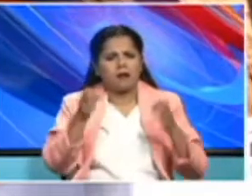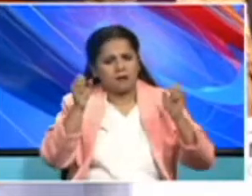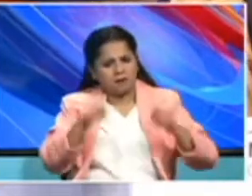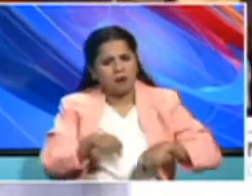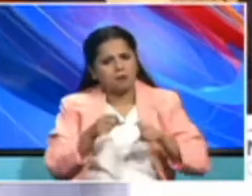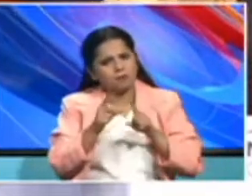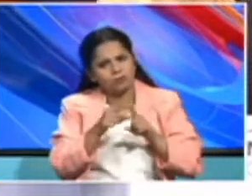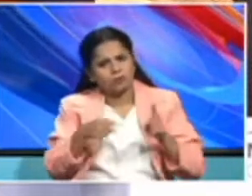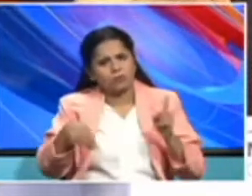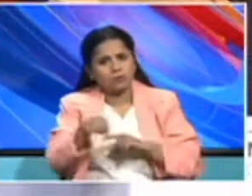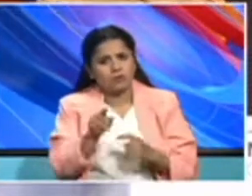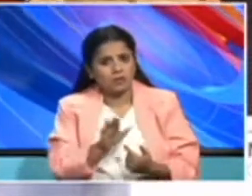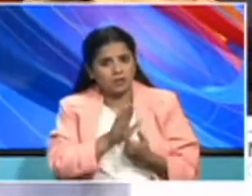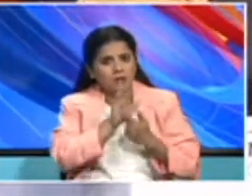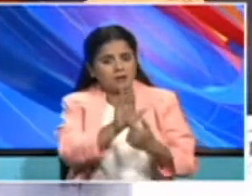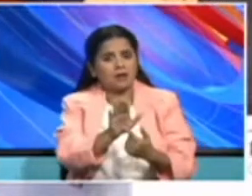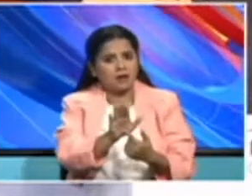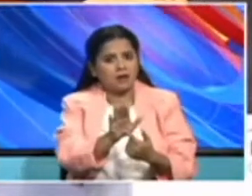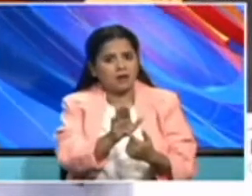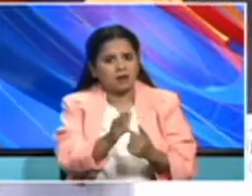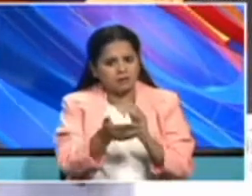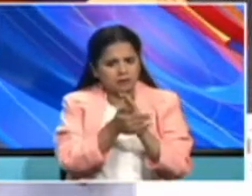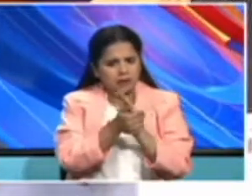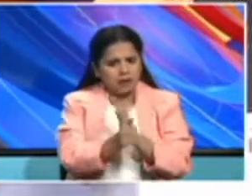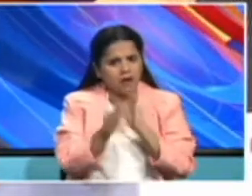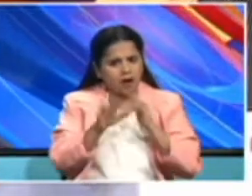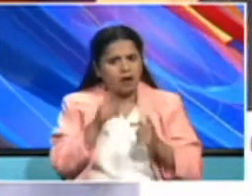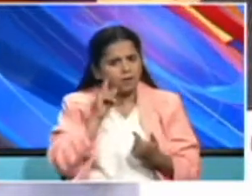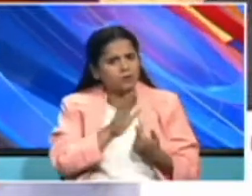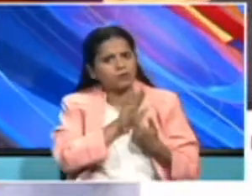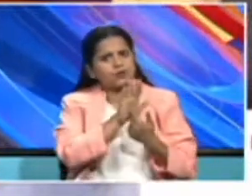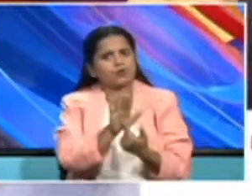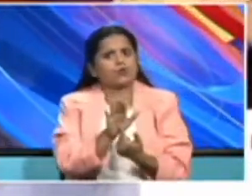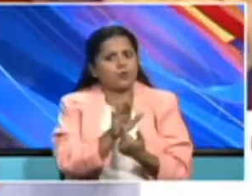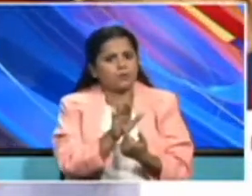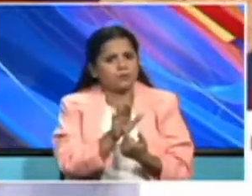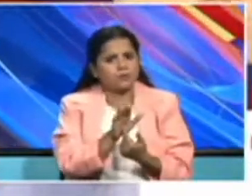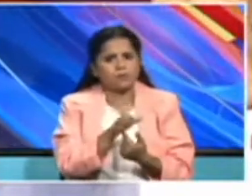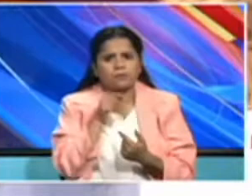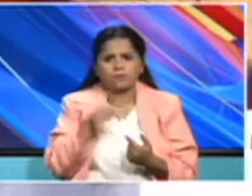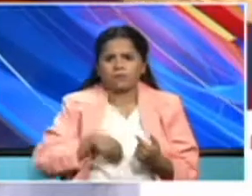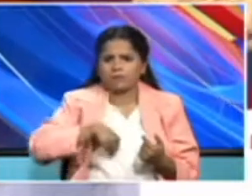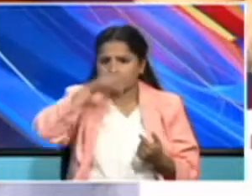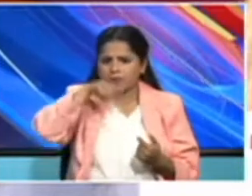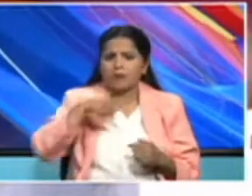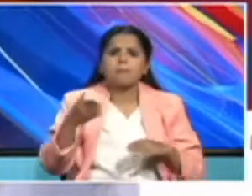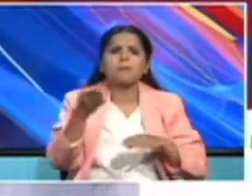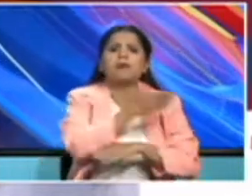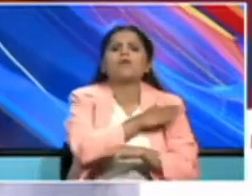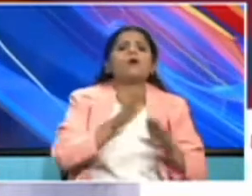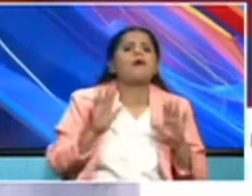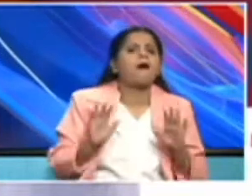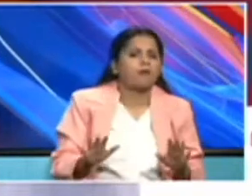दिखाने की क्षमता देश में पहले भी थी।